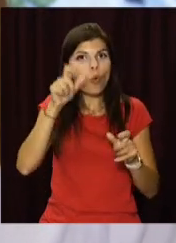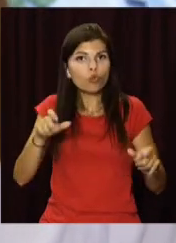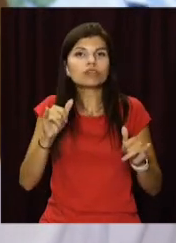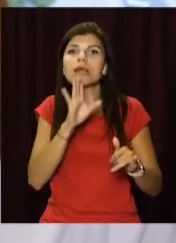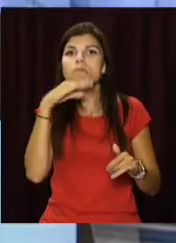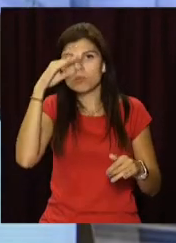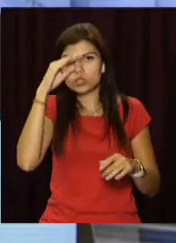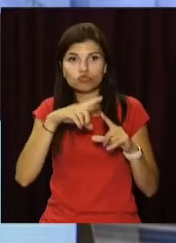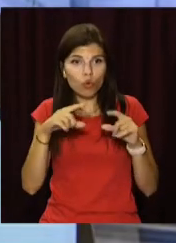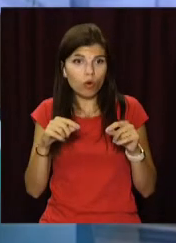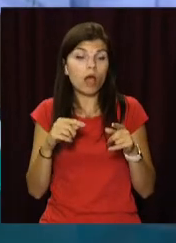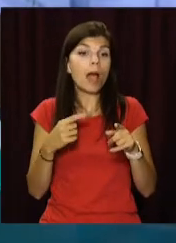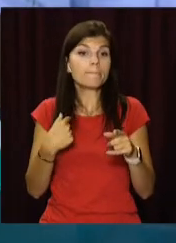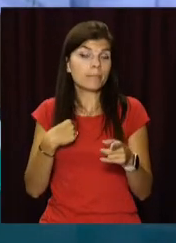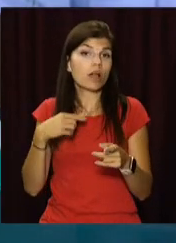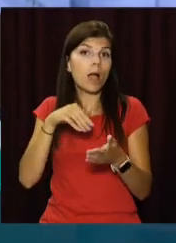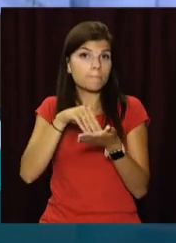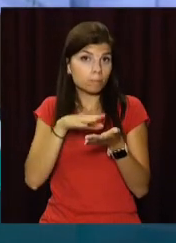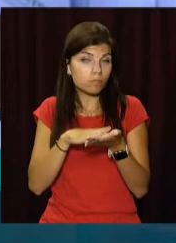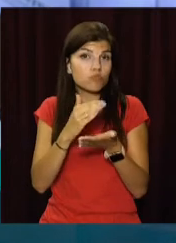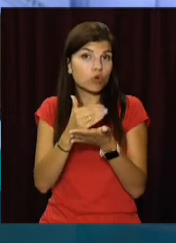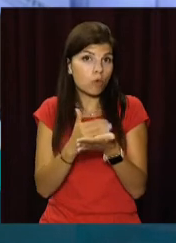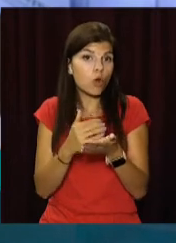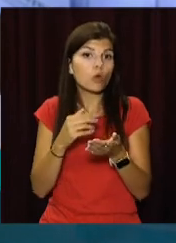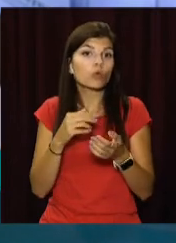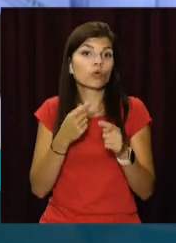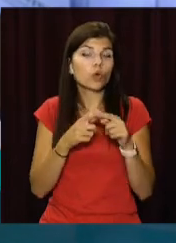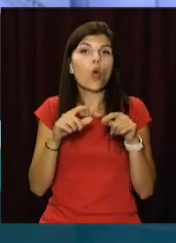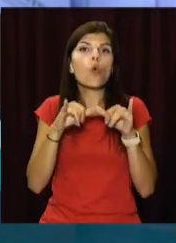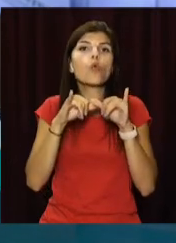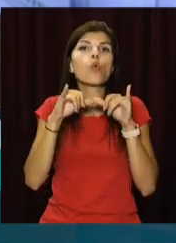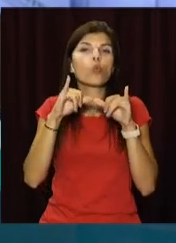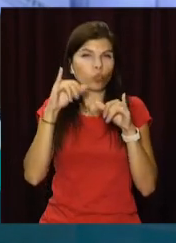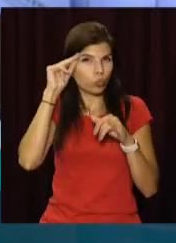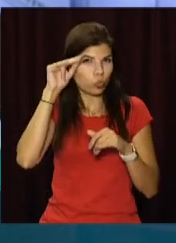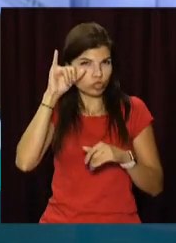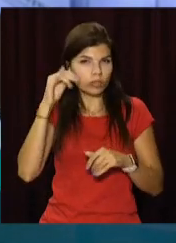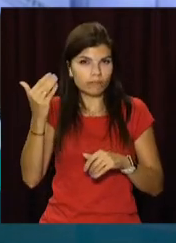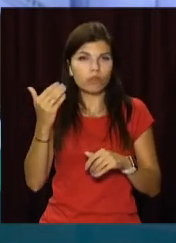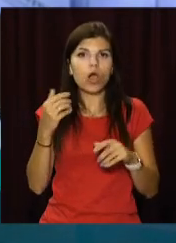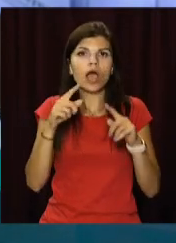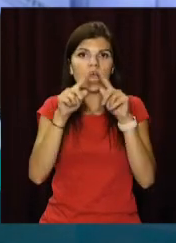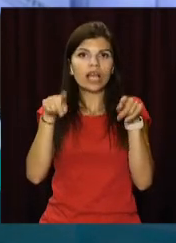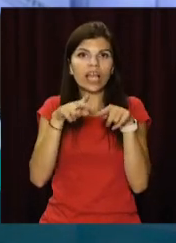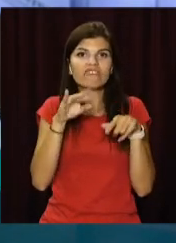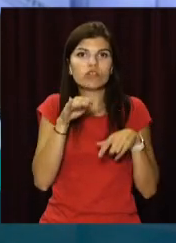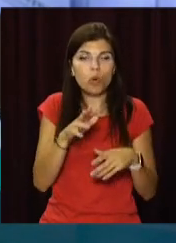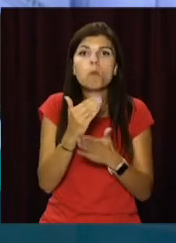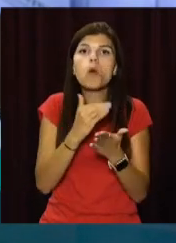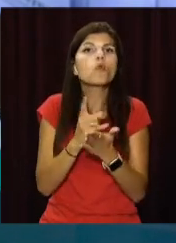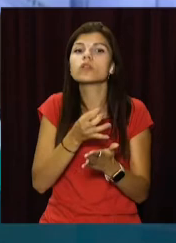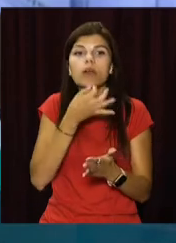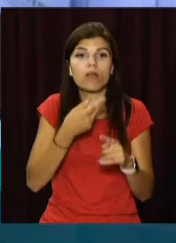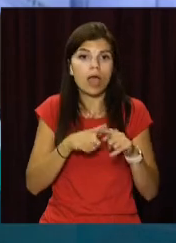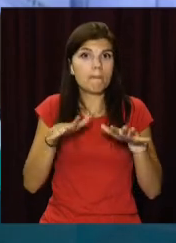їх батьків школи. Ми впроваджуємо програму «Учнівський квиток». Одна з програм, яка нам сподобалась в Україні,